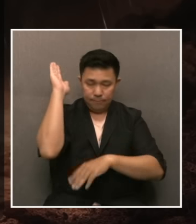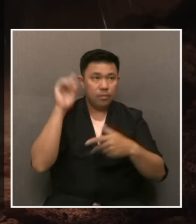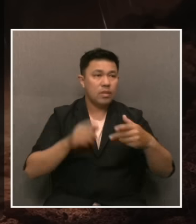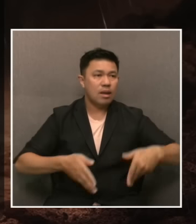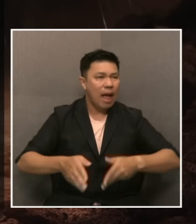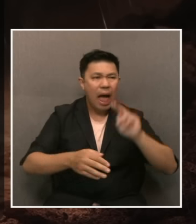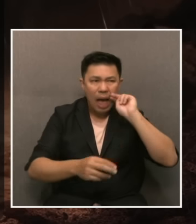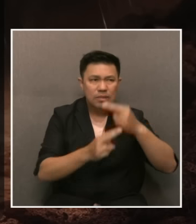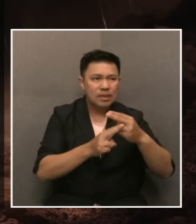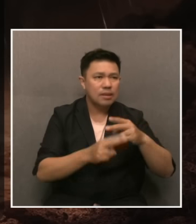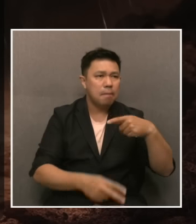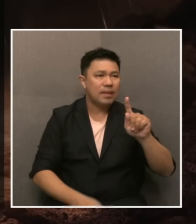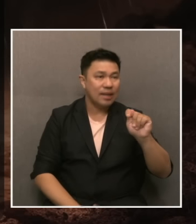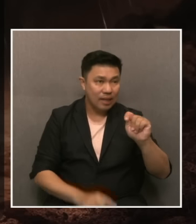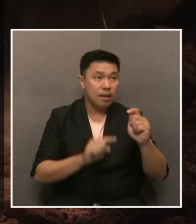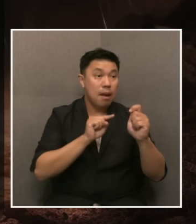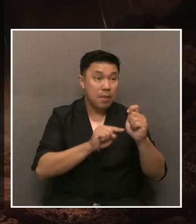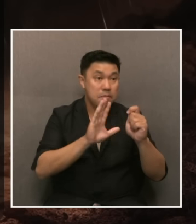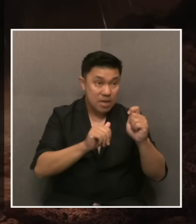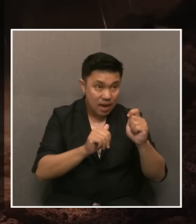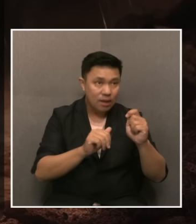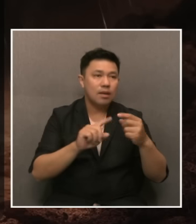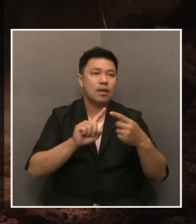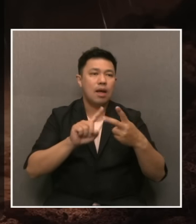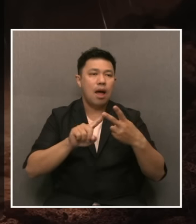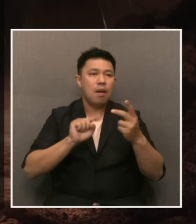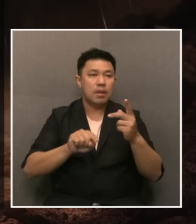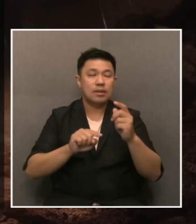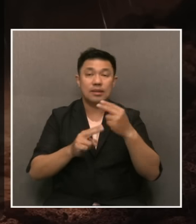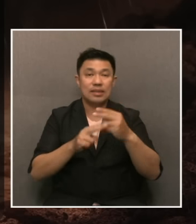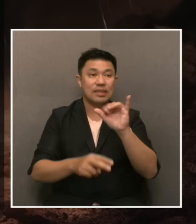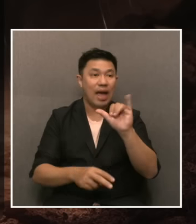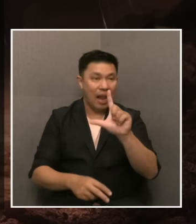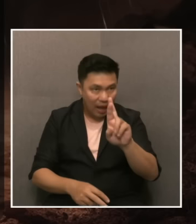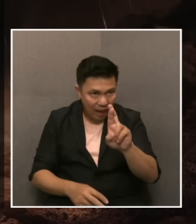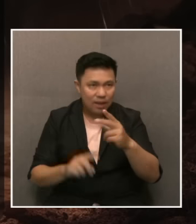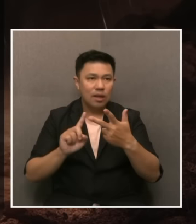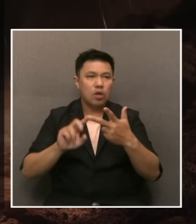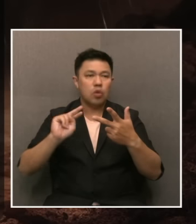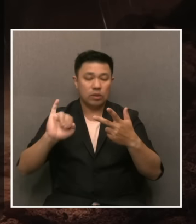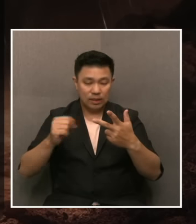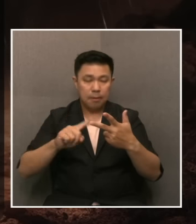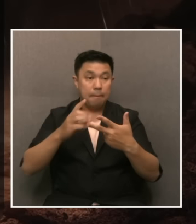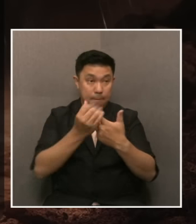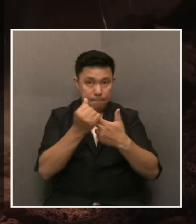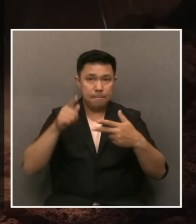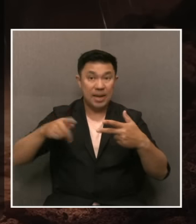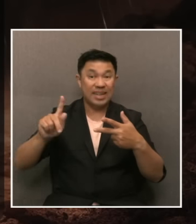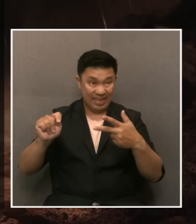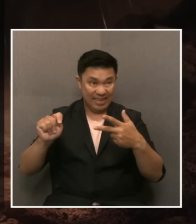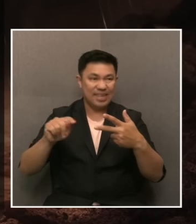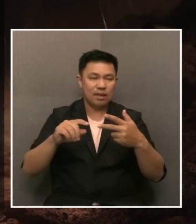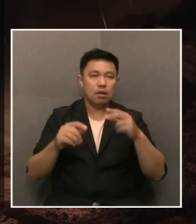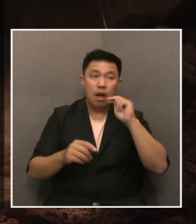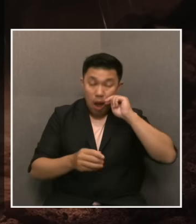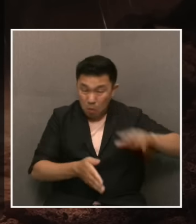นปัตตานี บริเวนอำเภอเมืองจัหวดแ lohที่แองซเภอหน้องจิกจัหวดปัตตานี ระดับน้ำสูงกวา